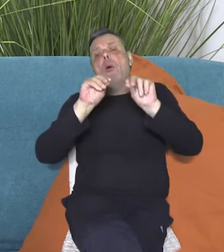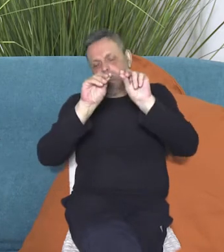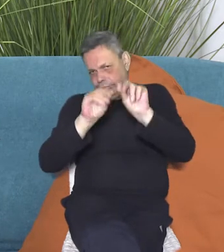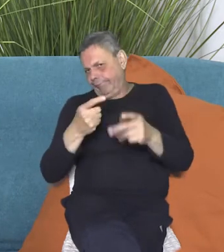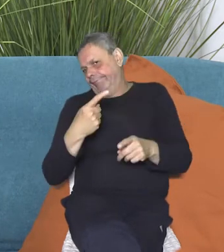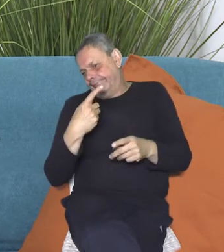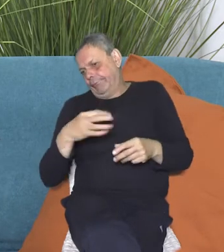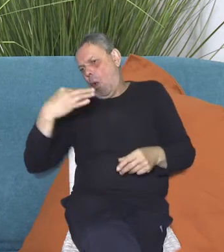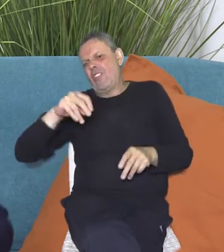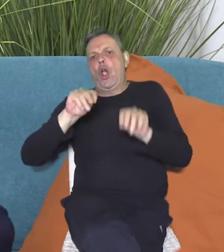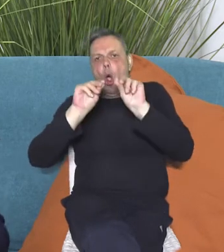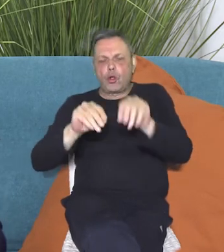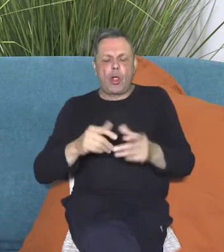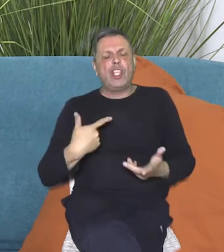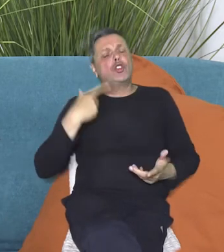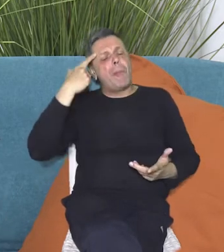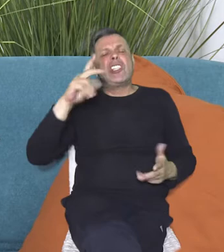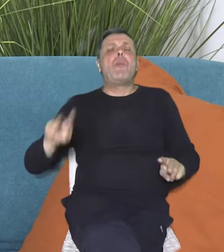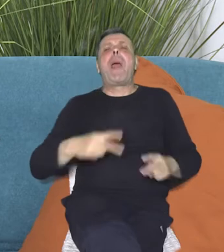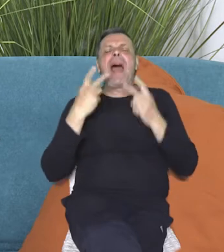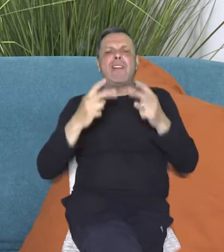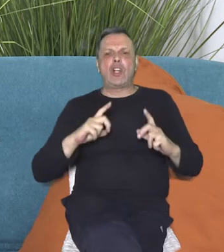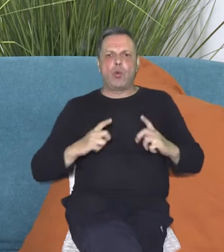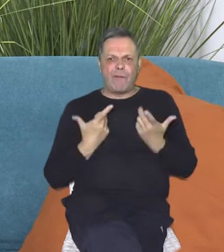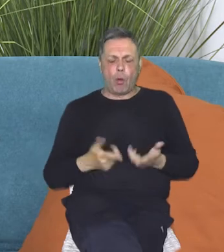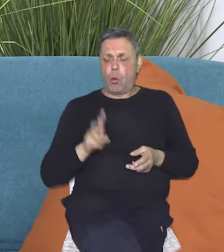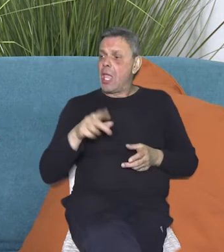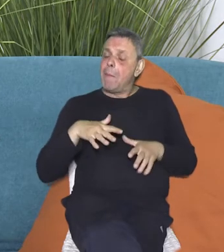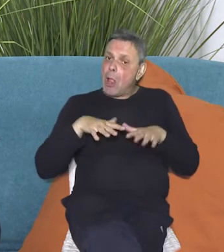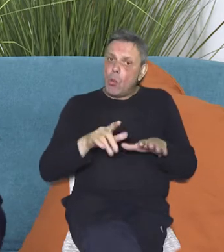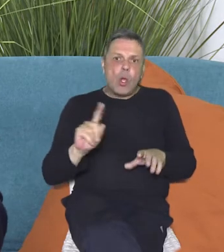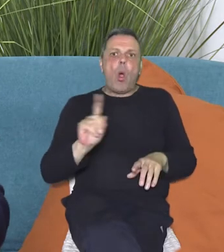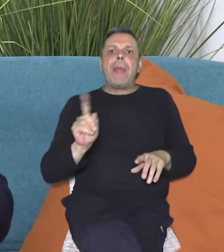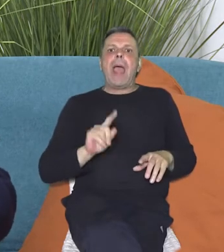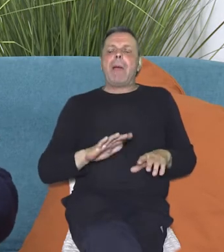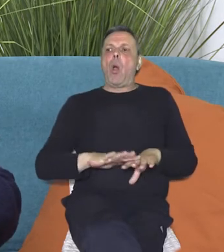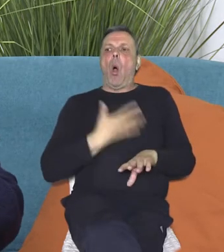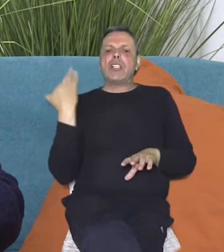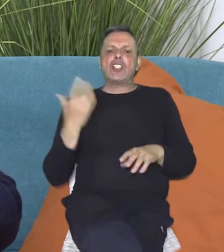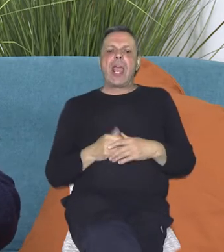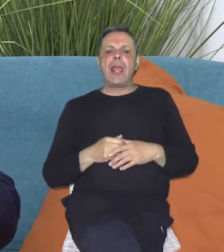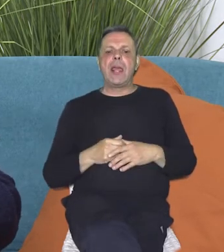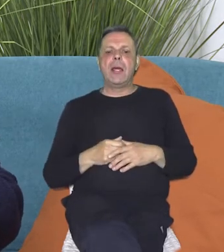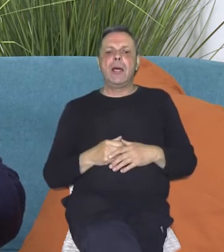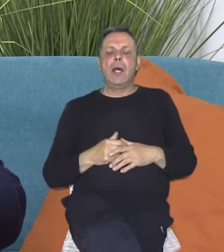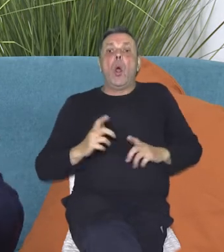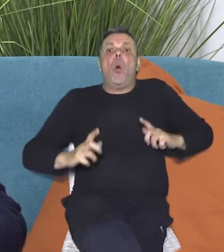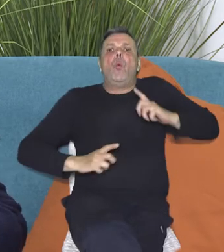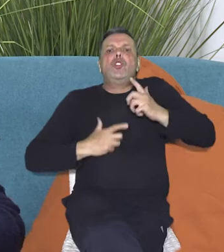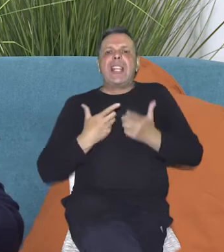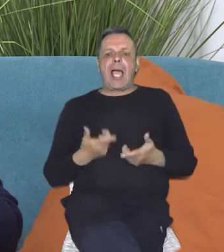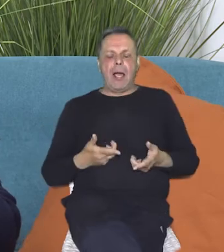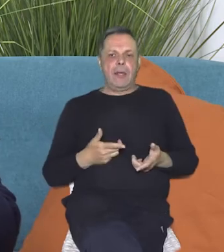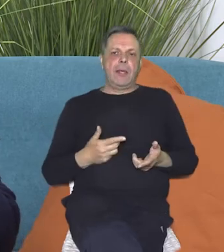naravno, i šta on misli da mu je najvažnije u životu. Imamo ljudi koji nemaju onaj osjećaj užitka,